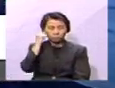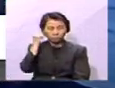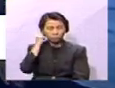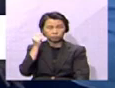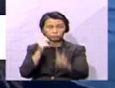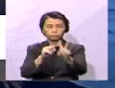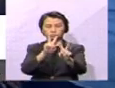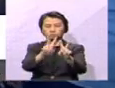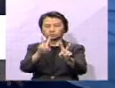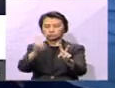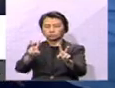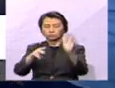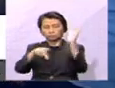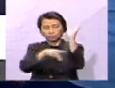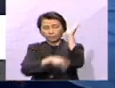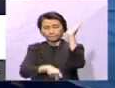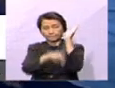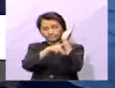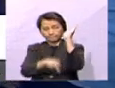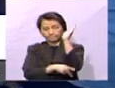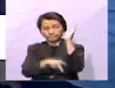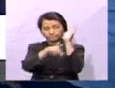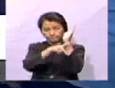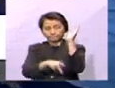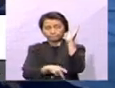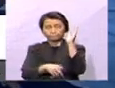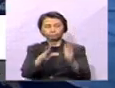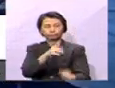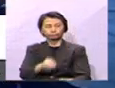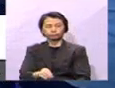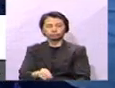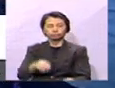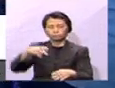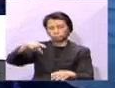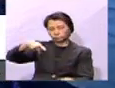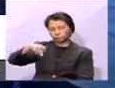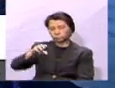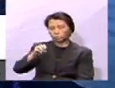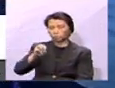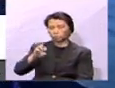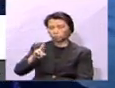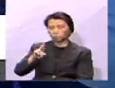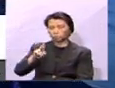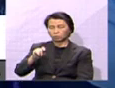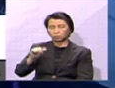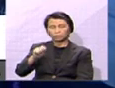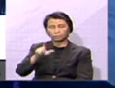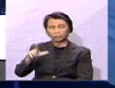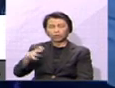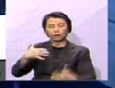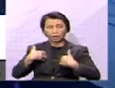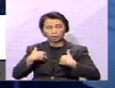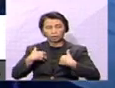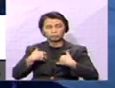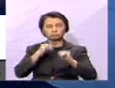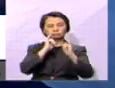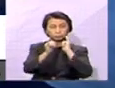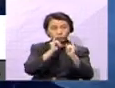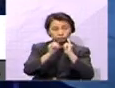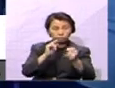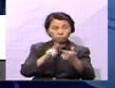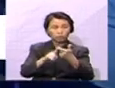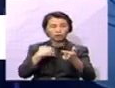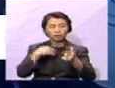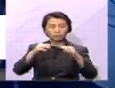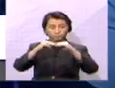222 parlimen dan Baiklah portal ini juga menampilkan tujuh segmen iaitu segmen tamuual